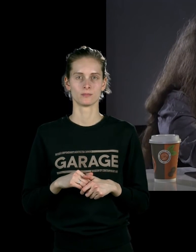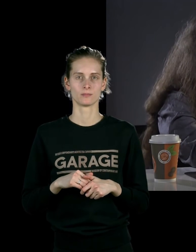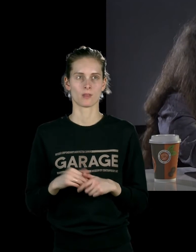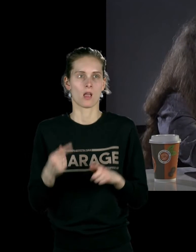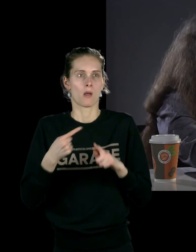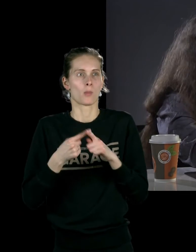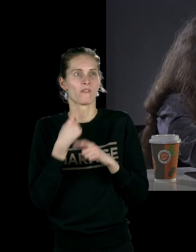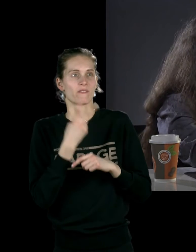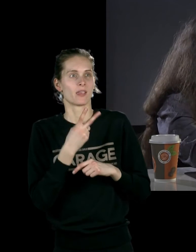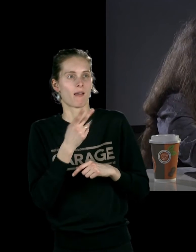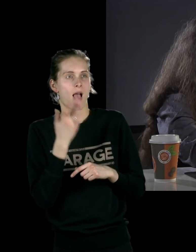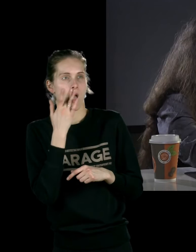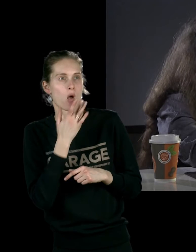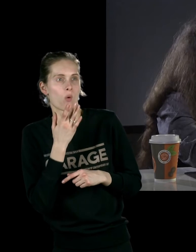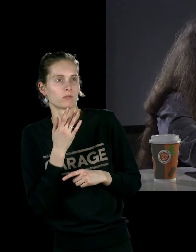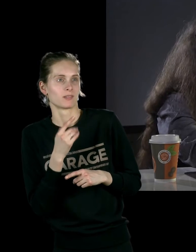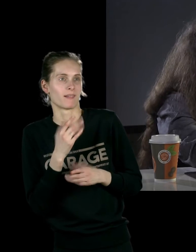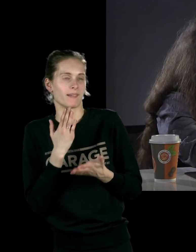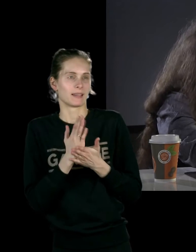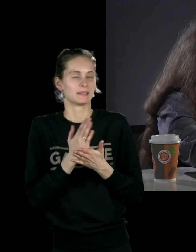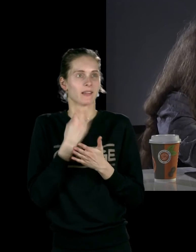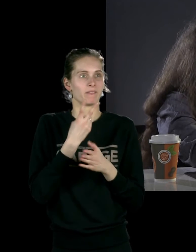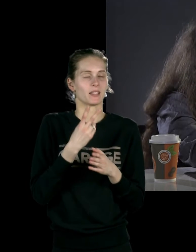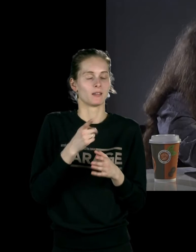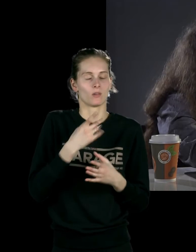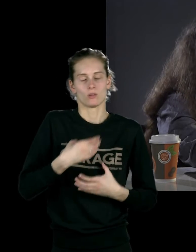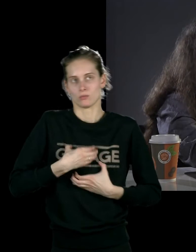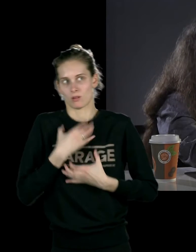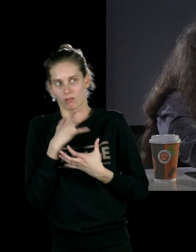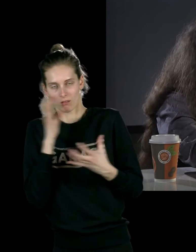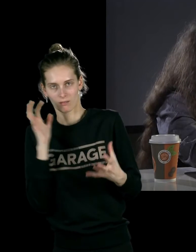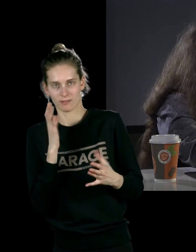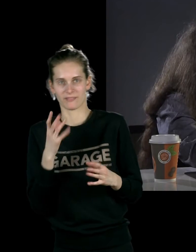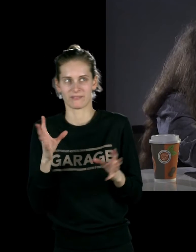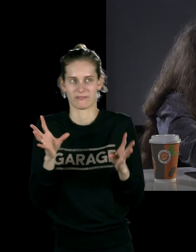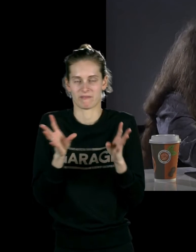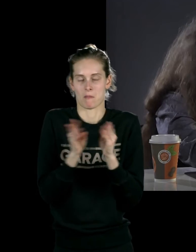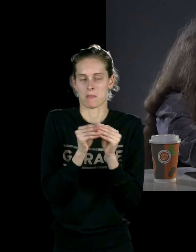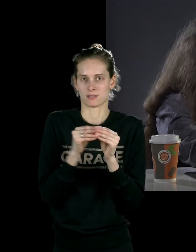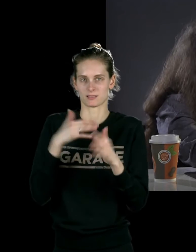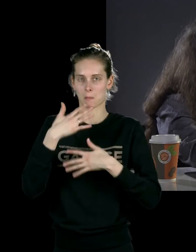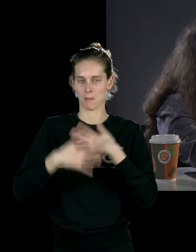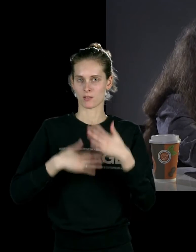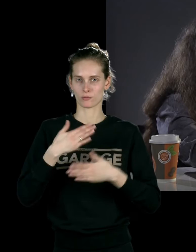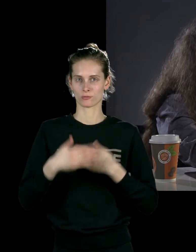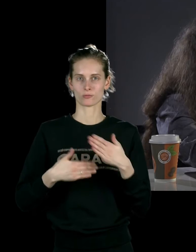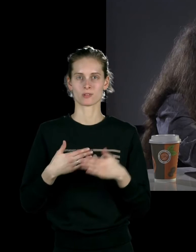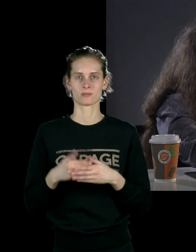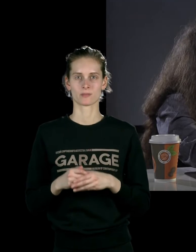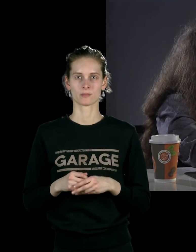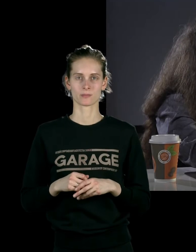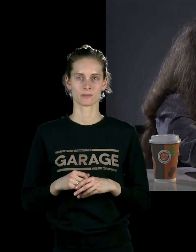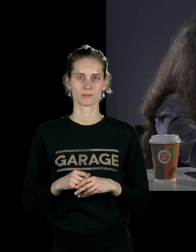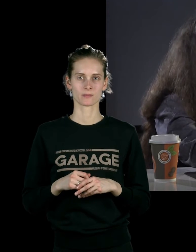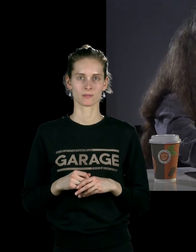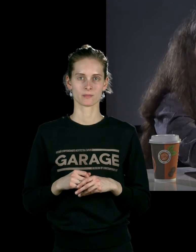вот всевозможные персонажи, и вот этой этюды, в котором отсылка к «Броненосцу Потемкину»